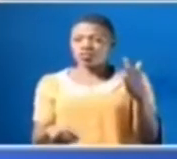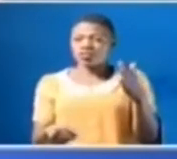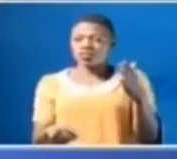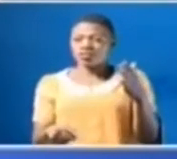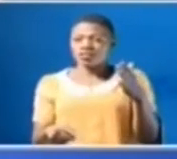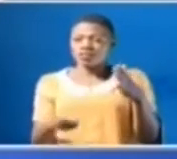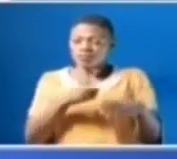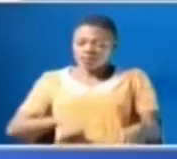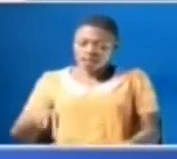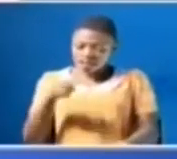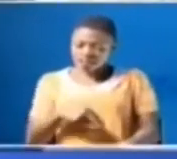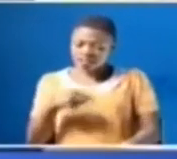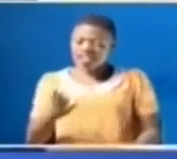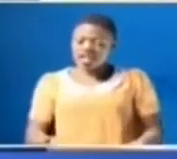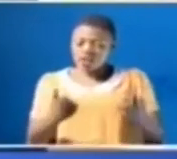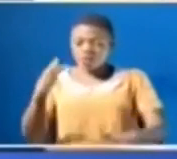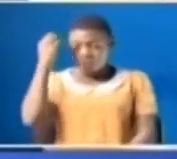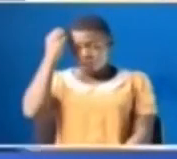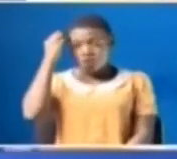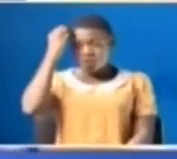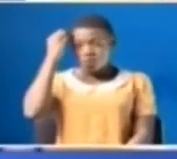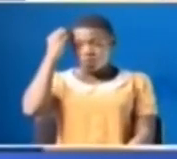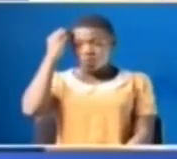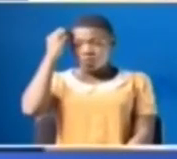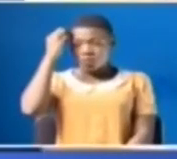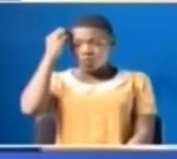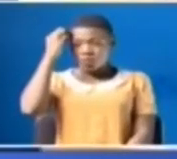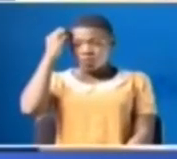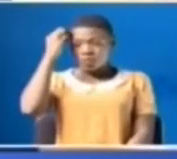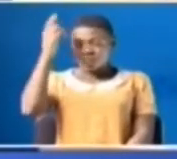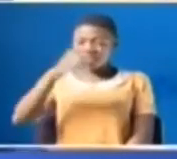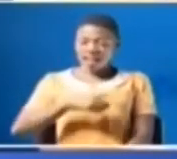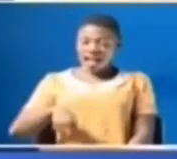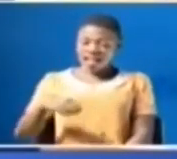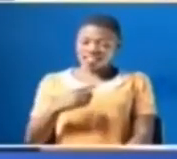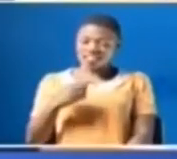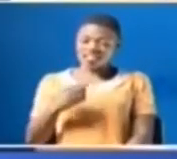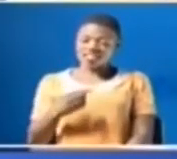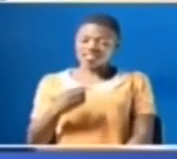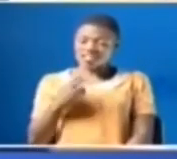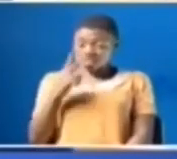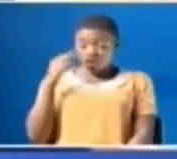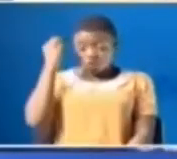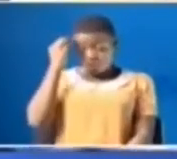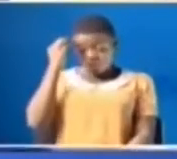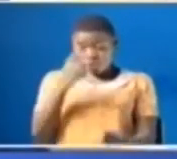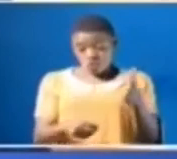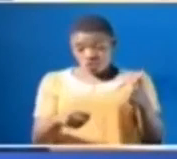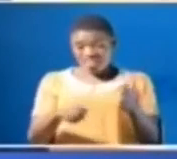Sisi kama washikadau tuwapatia maono yetu. Ni yepi ambayo tunaonelea kwamba yanaweza yakafanywa badala ya